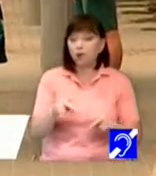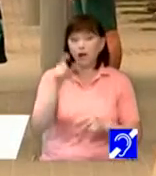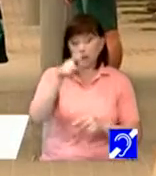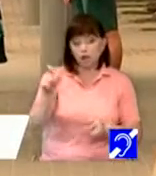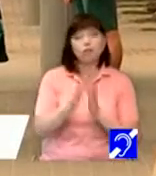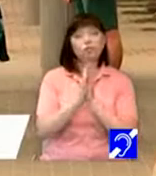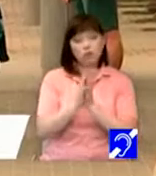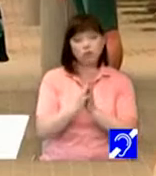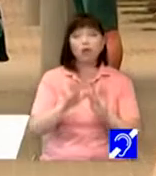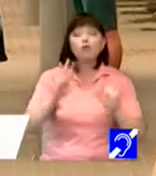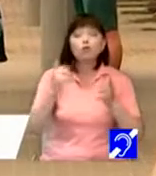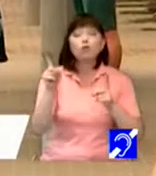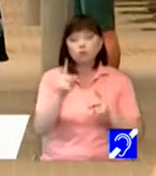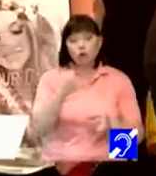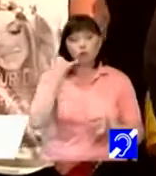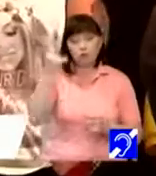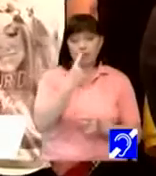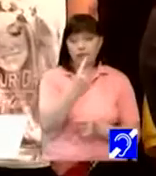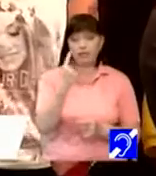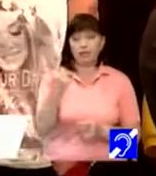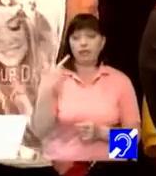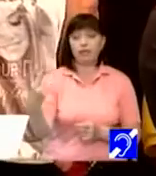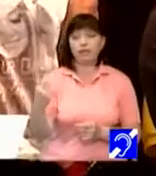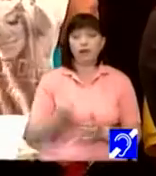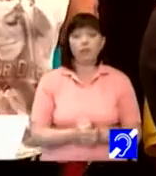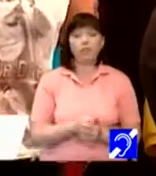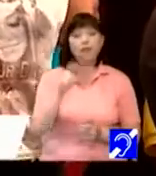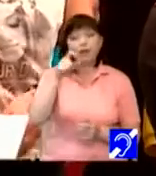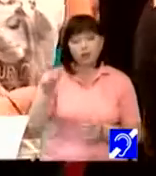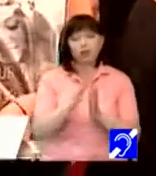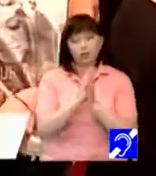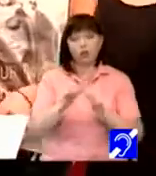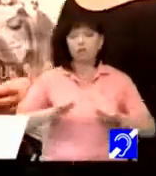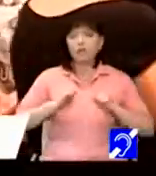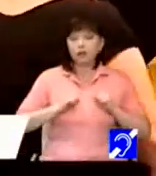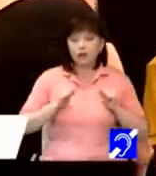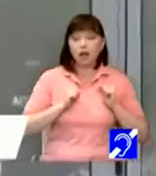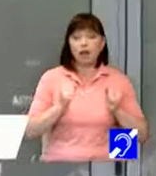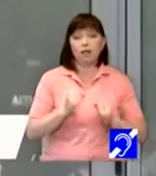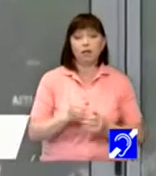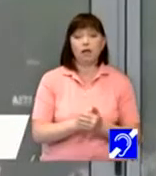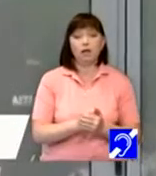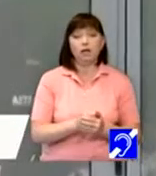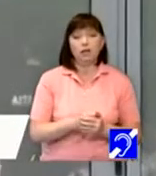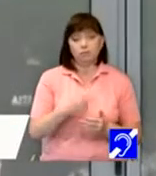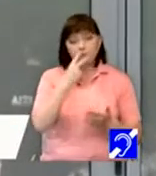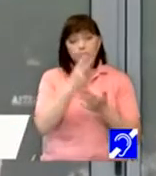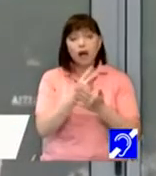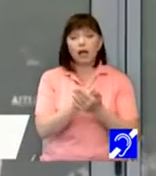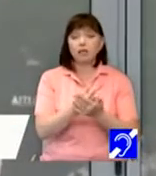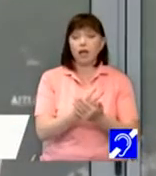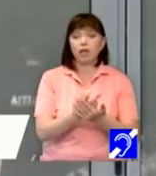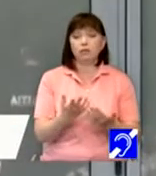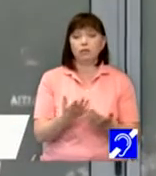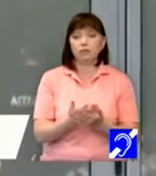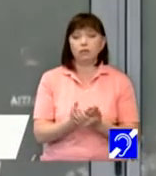cetățenii sunt rugați să apeleze la serviciul 112. Cetățenii să evite de a se prezenta sau, la